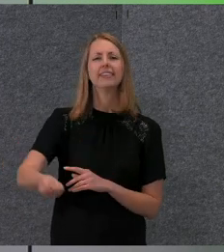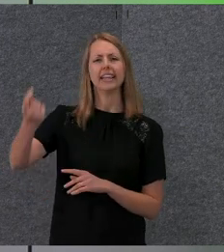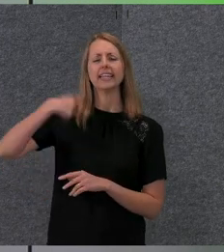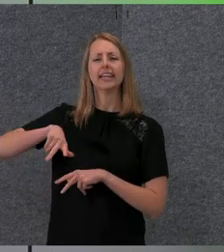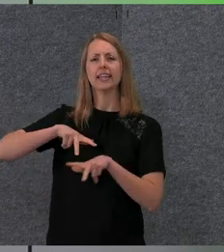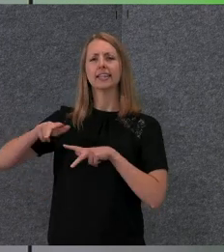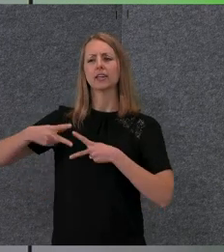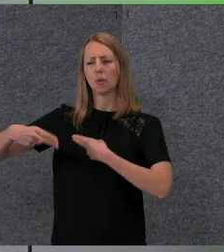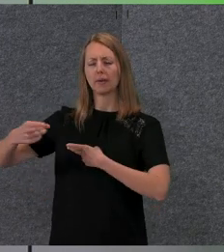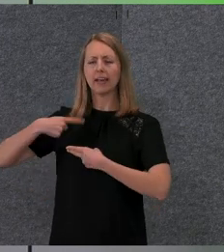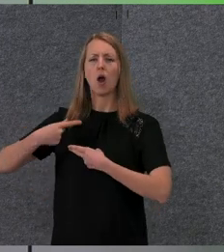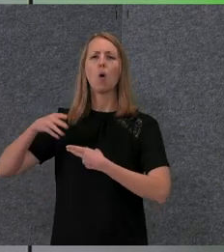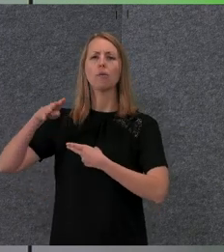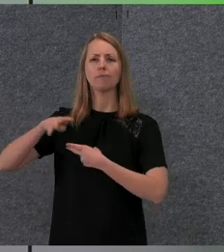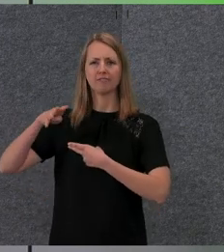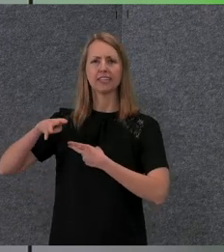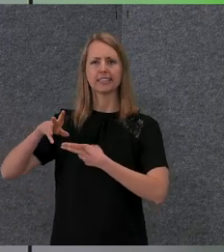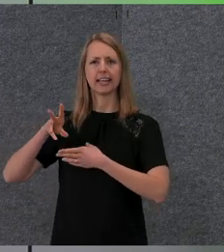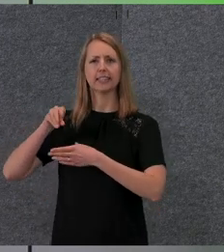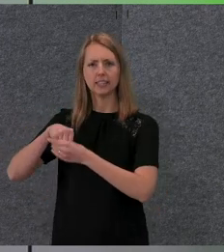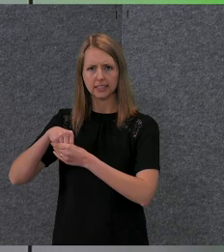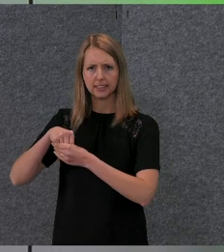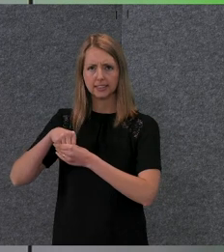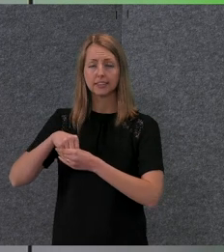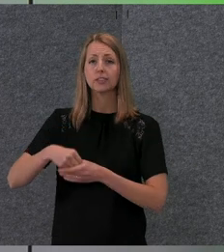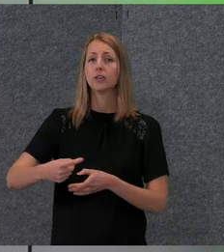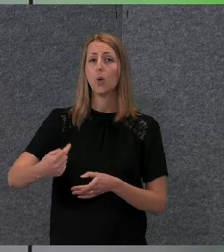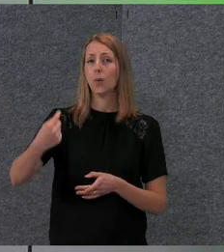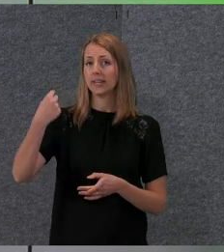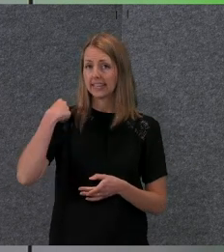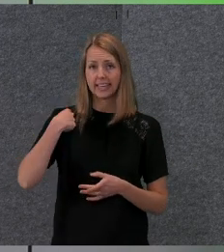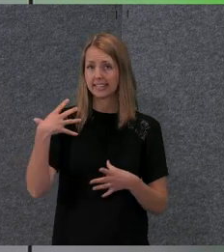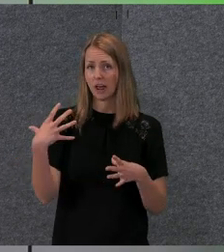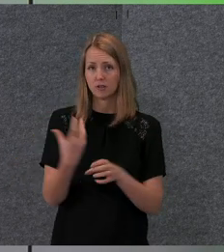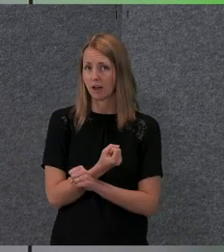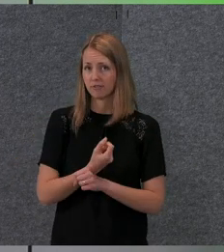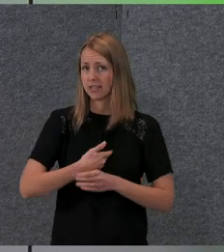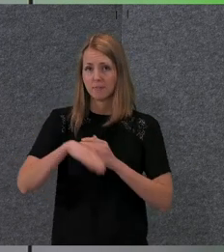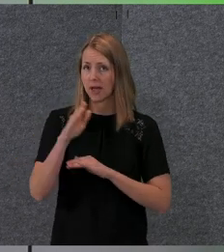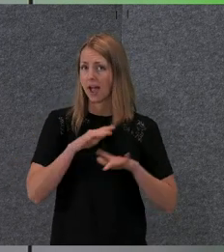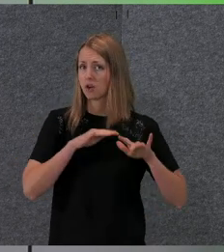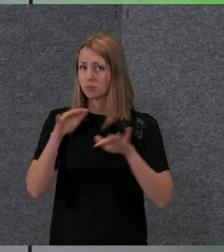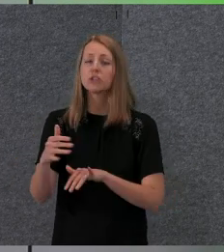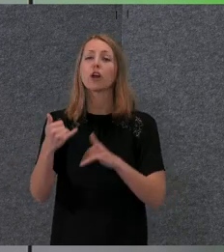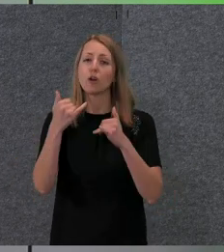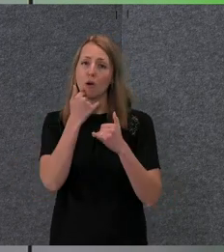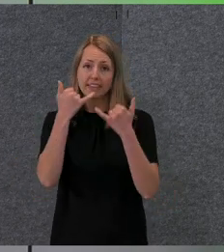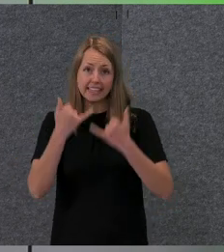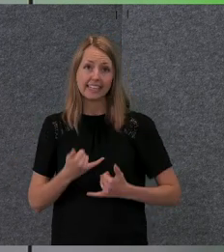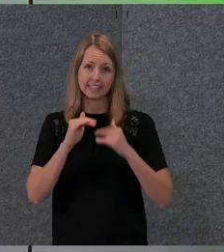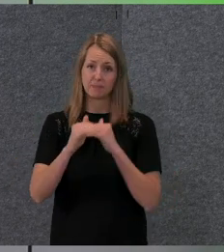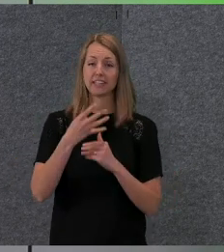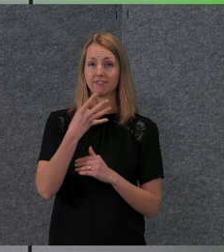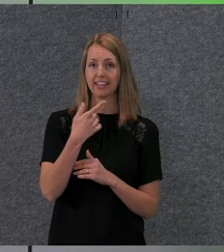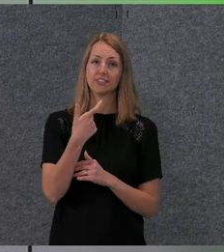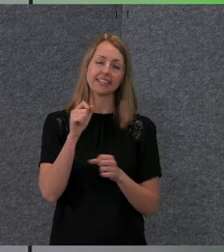Legislatur angetreten war, erneut kandidiert und die Mehrheit von euch nicht überzeugen können. Ich hoffe, ich kann das auf diesem Platz 24 tun